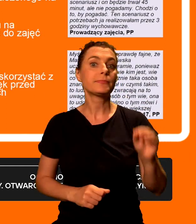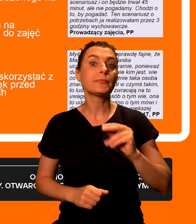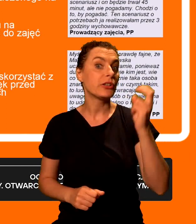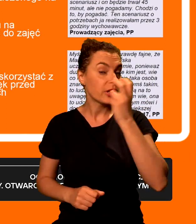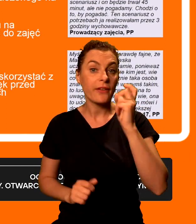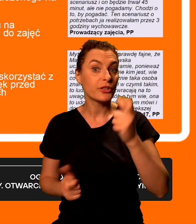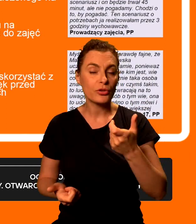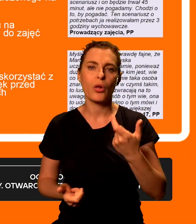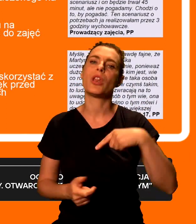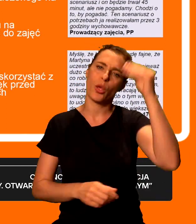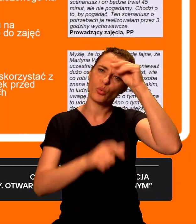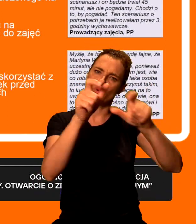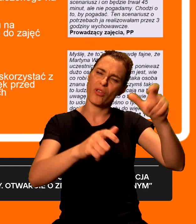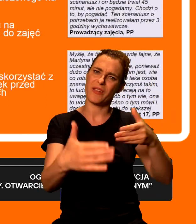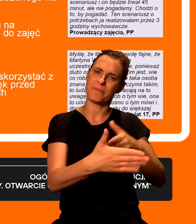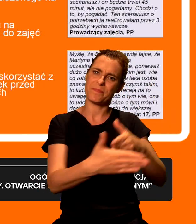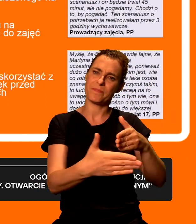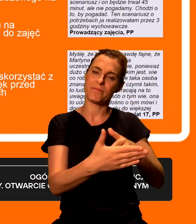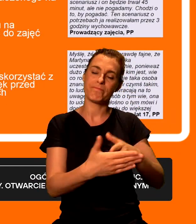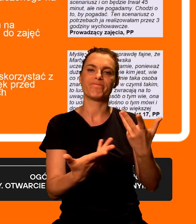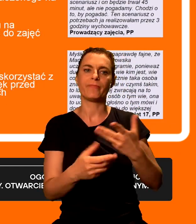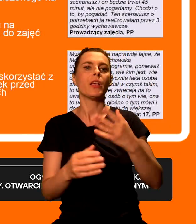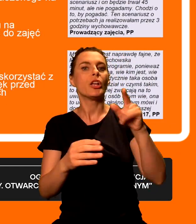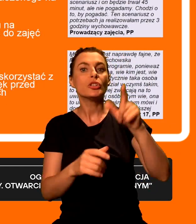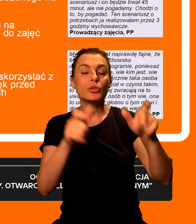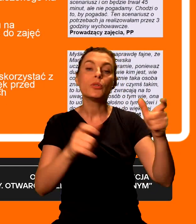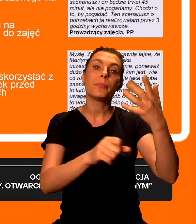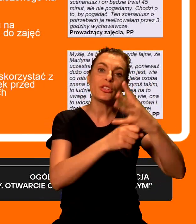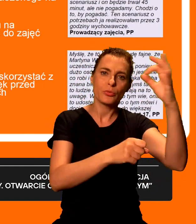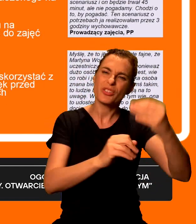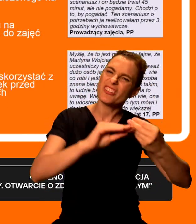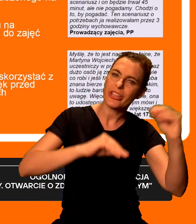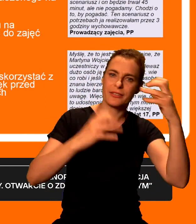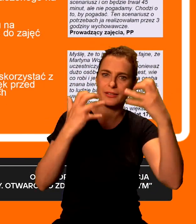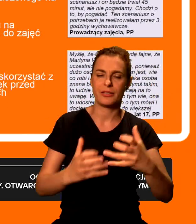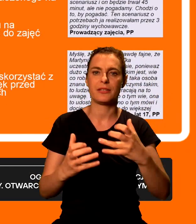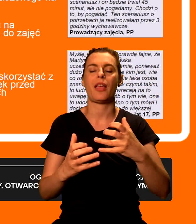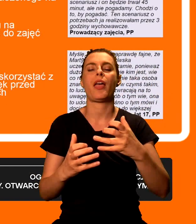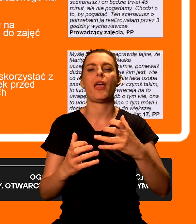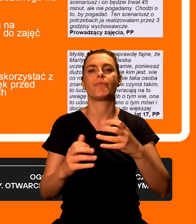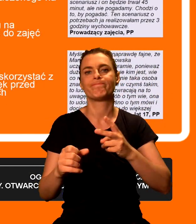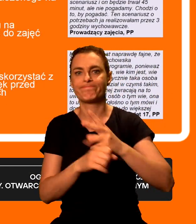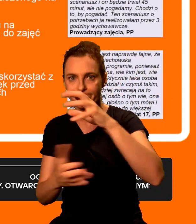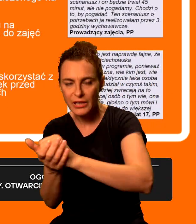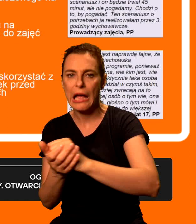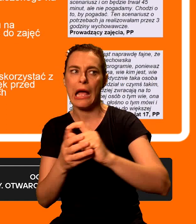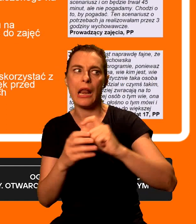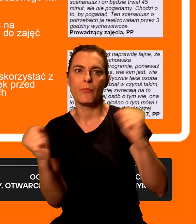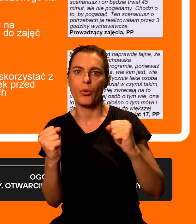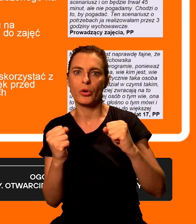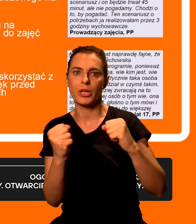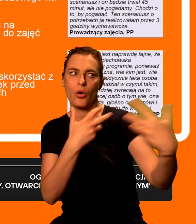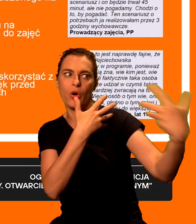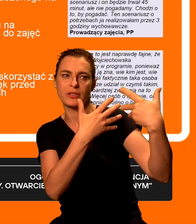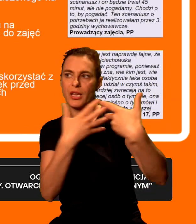co było barierą dla uczniów. Prawie połowa uczniów mogłaby bardziej skorzystać z zajęć, gdyby nie lęk przed oceną przez innych.